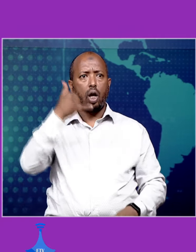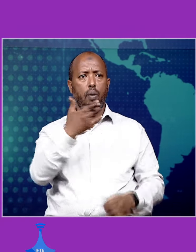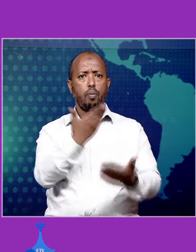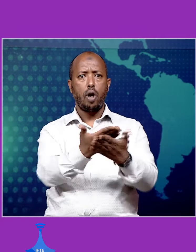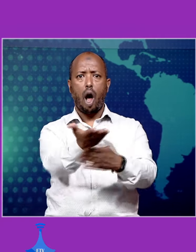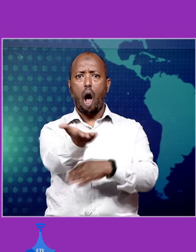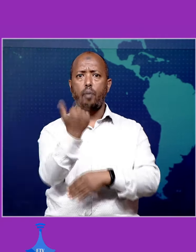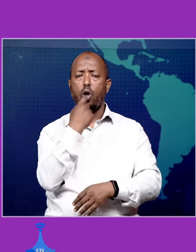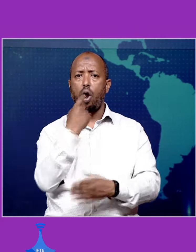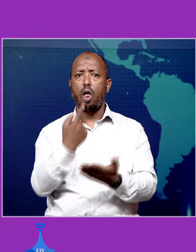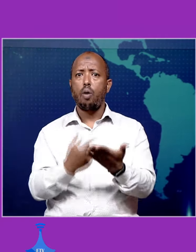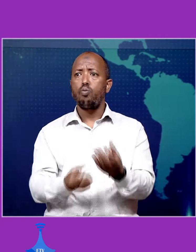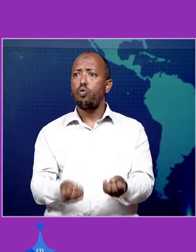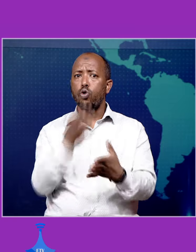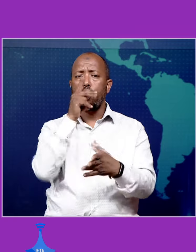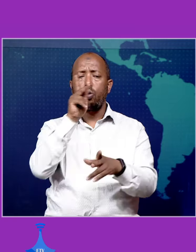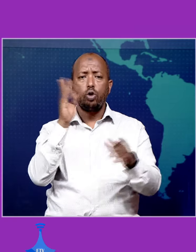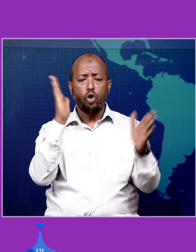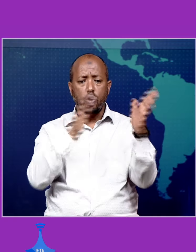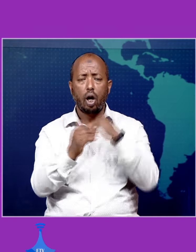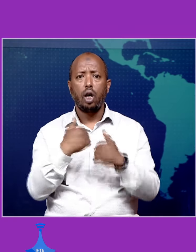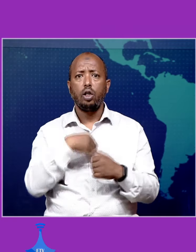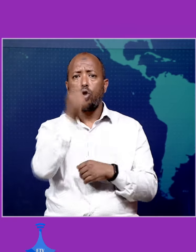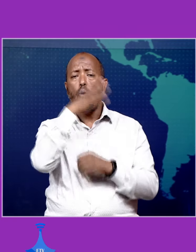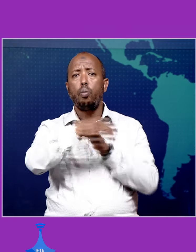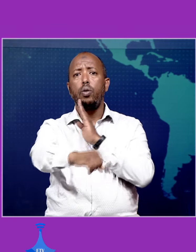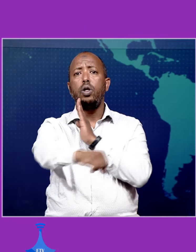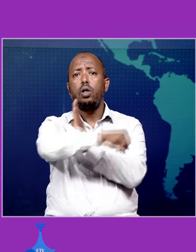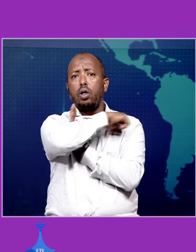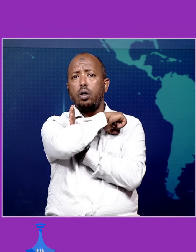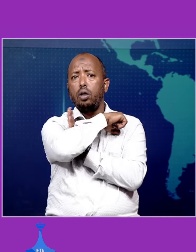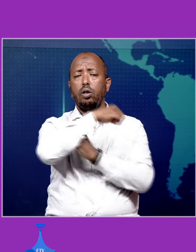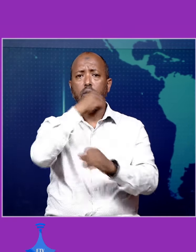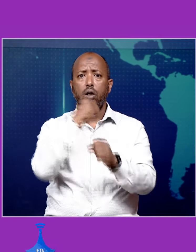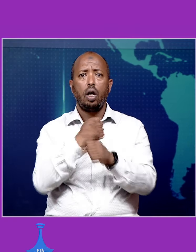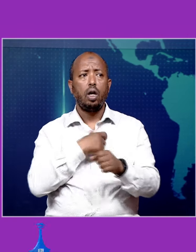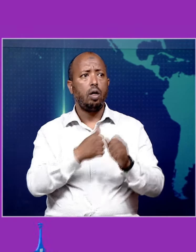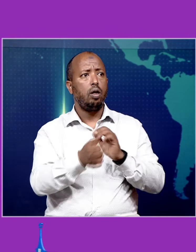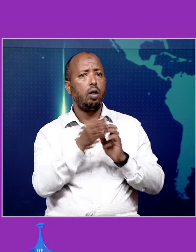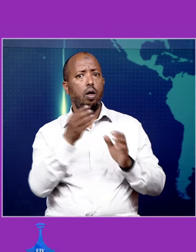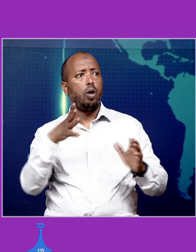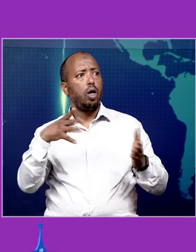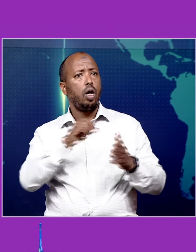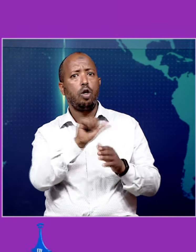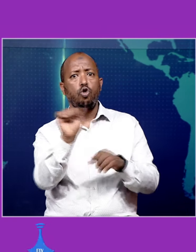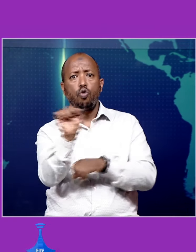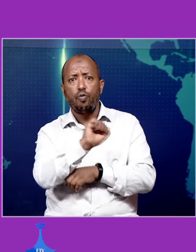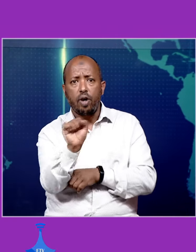ቀላል አይደሉም። የሰው እገታ አለ። ሰው ታግቶ ሹፌር ታግቶ